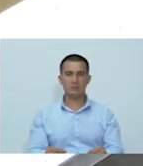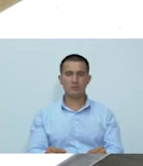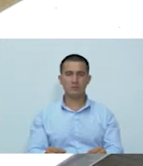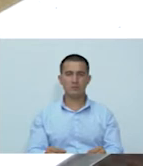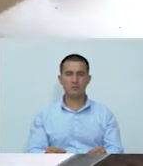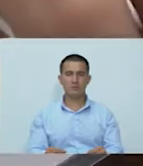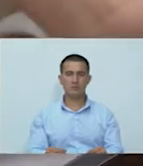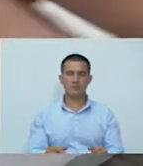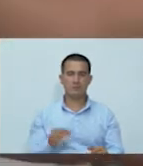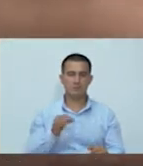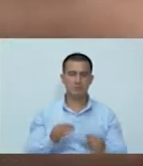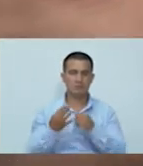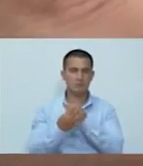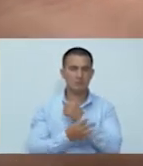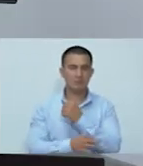va oxiri